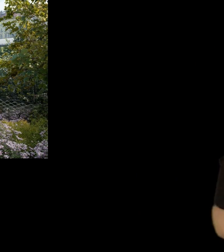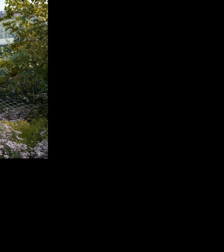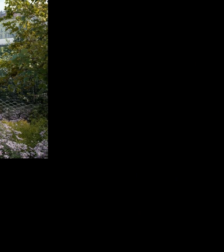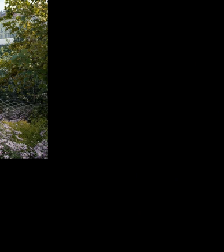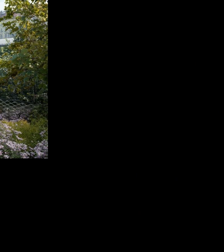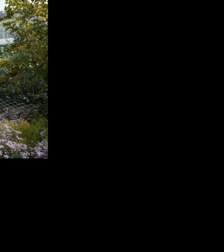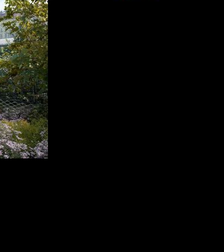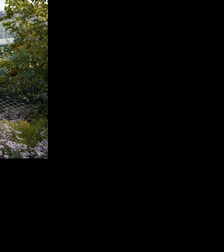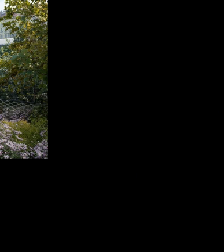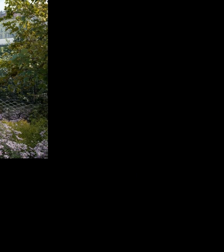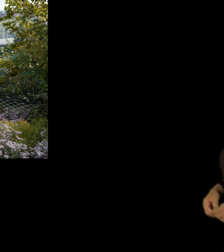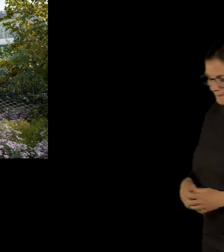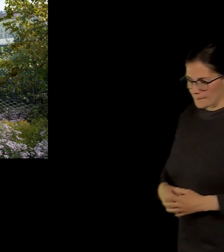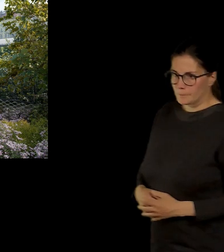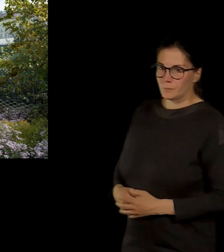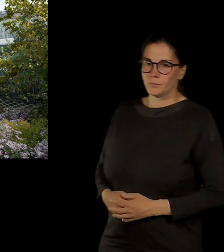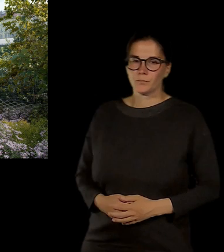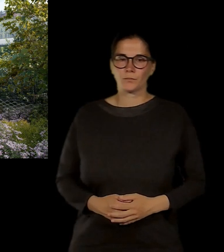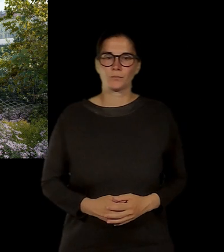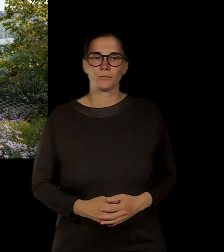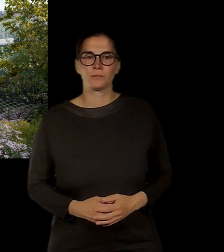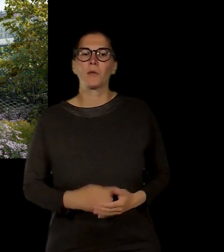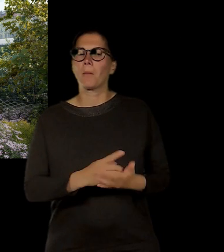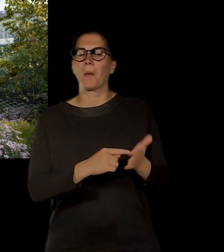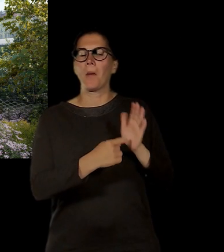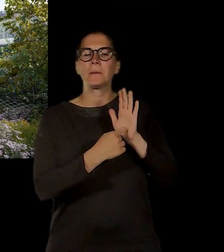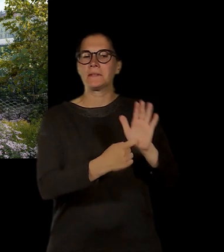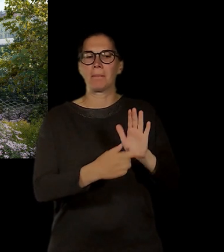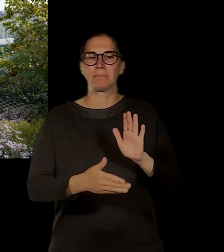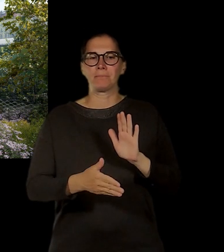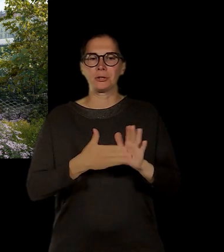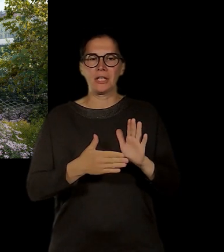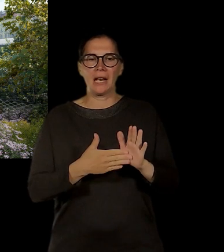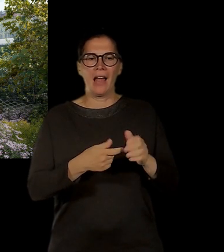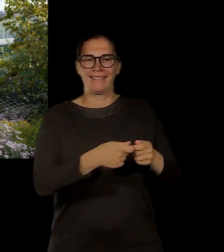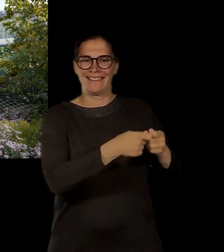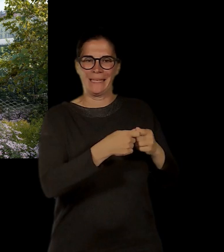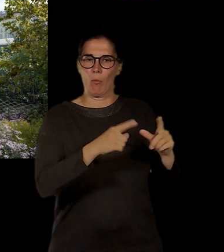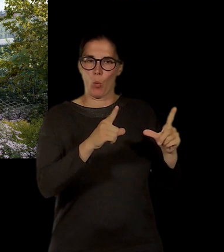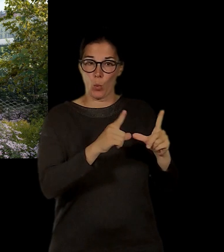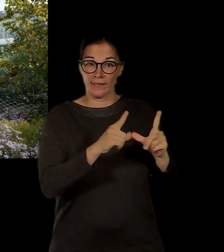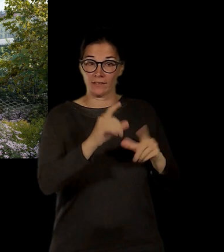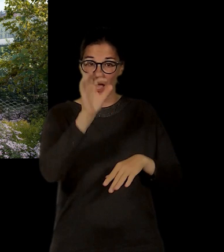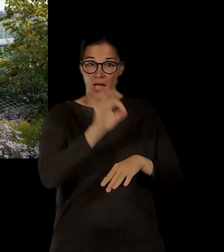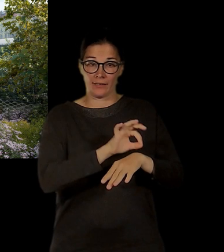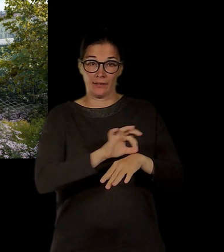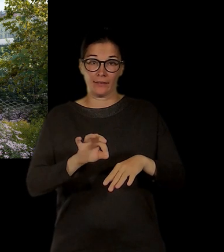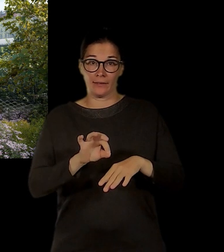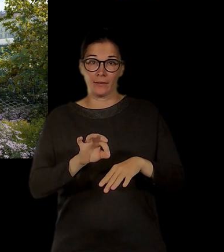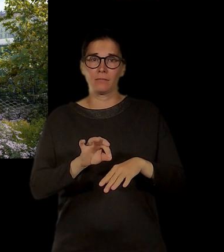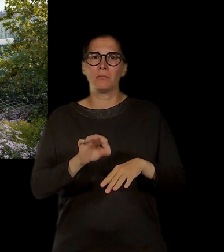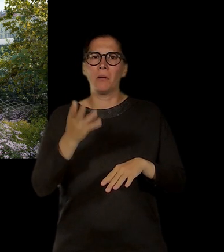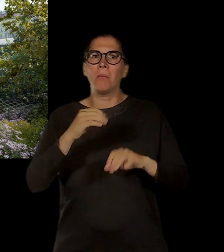Tohle je jenom příklad toho, jak kolegové z UNIT, architekti, který vlastně vytvořili